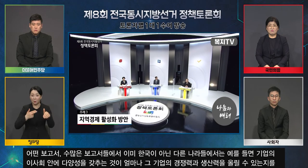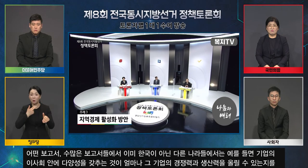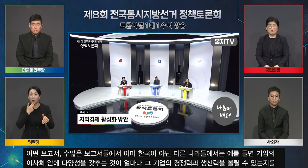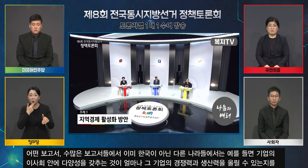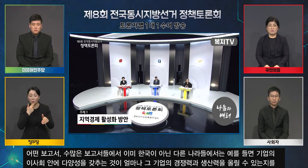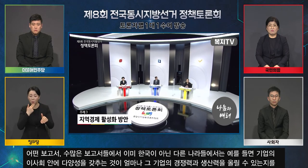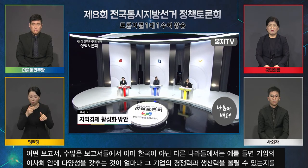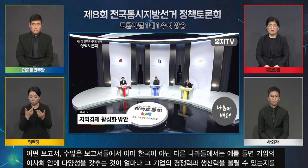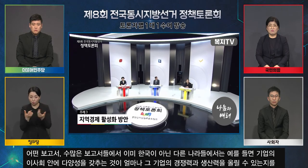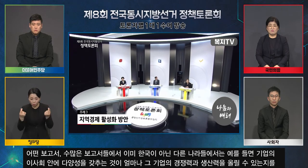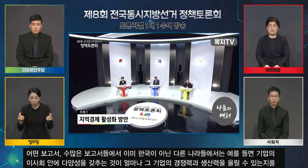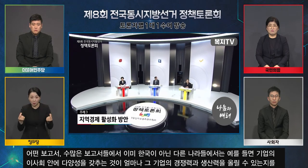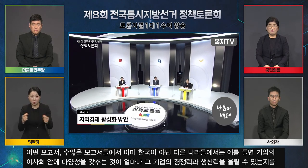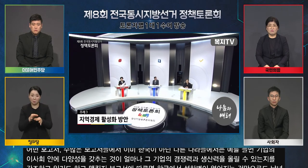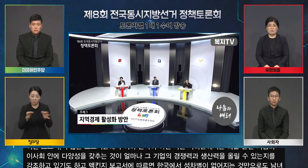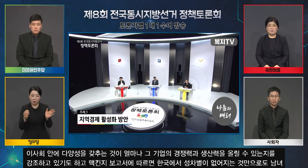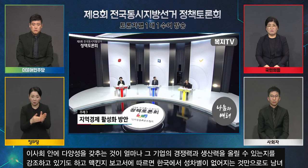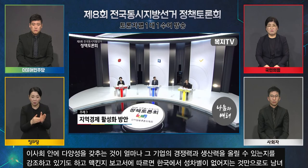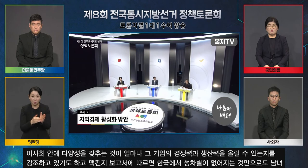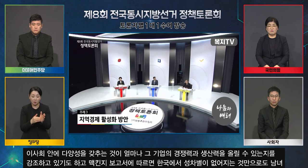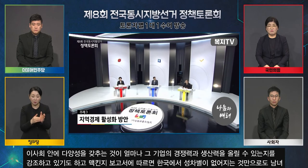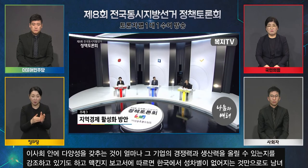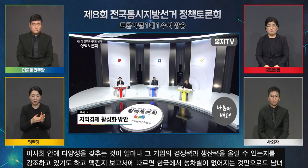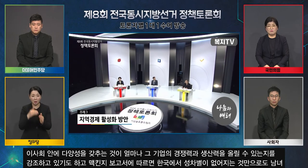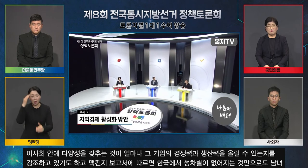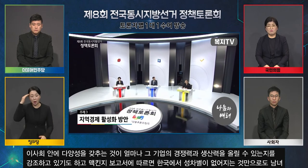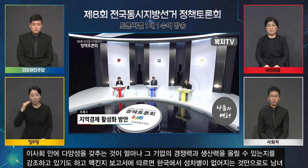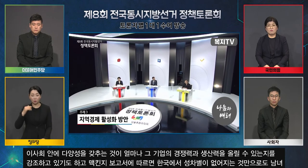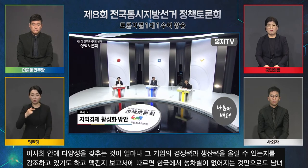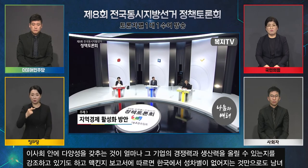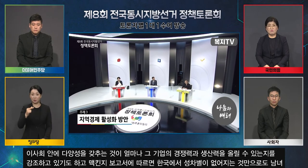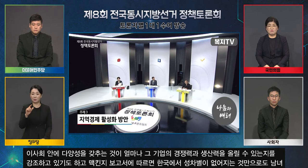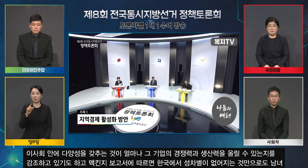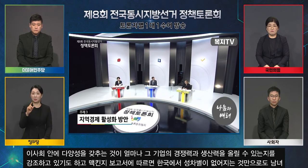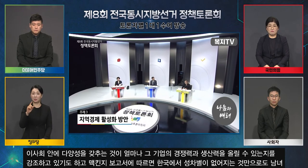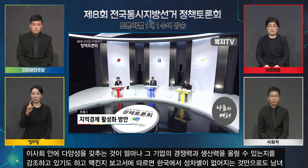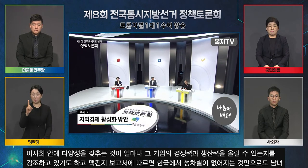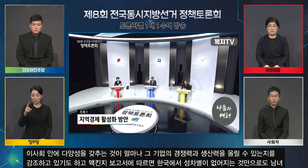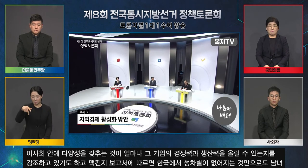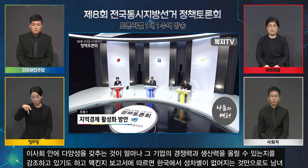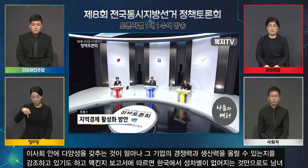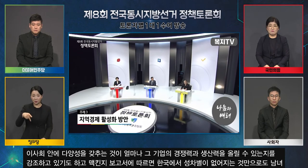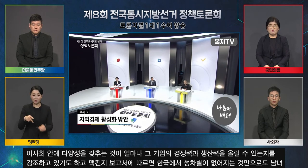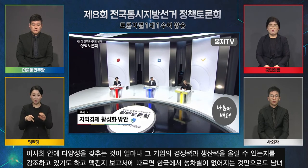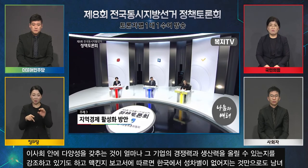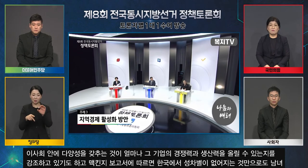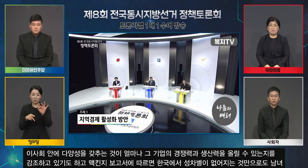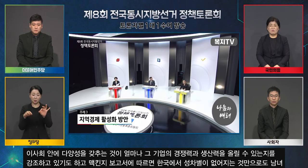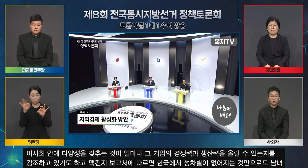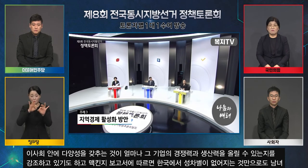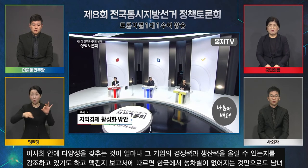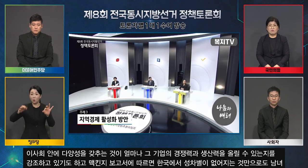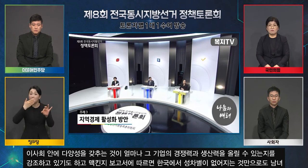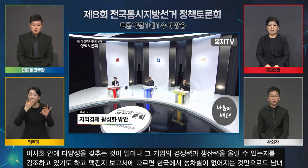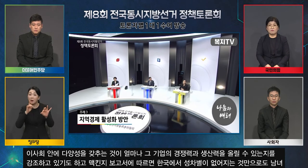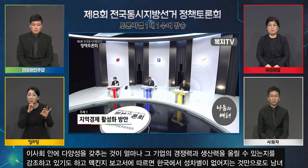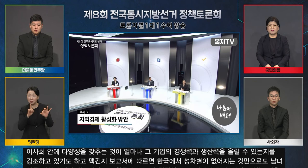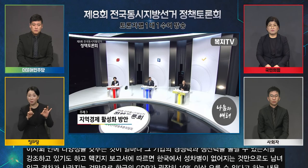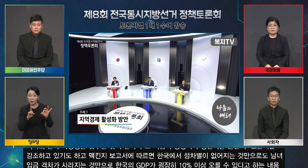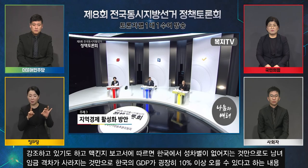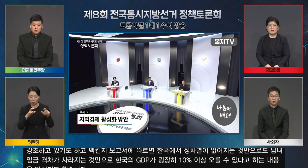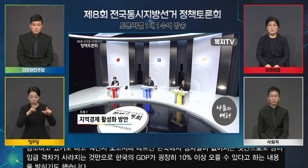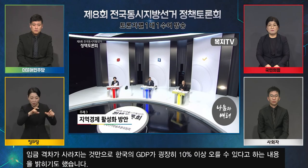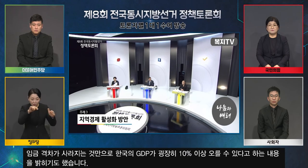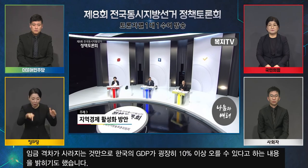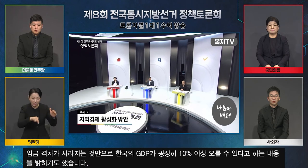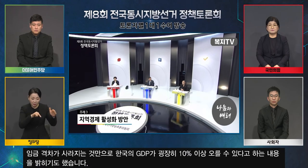굉장히 10% 이상 오를 수 있다고 하는 내용을 밝히기도 했습니다. 그래서 지역 안에서 이런 우리가 가지고 있는